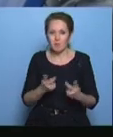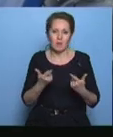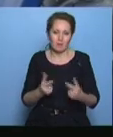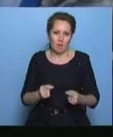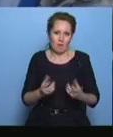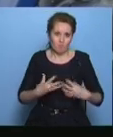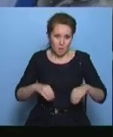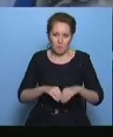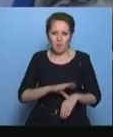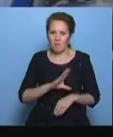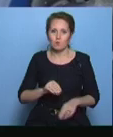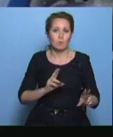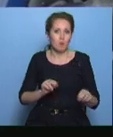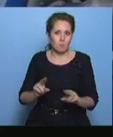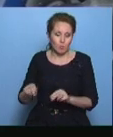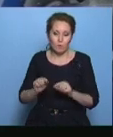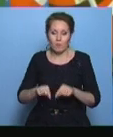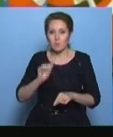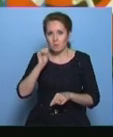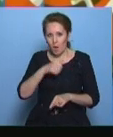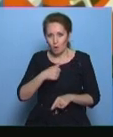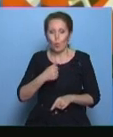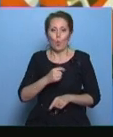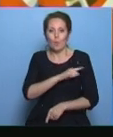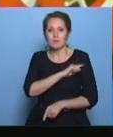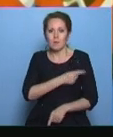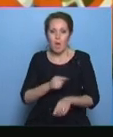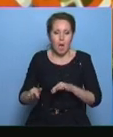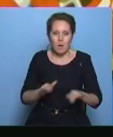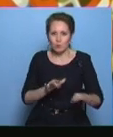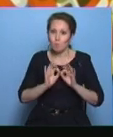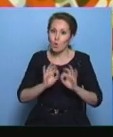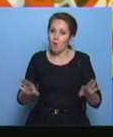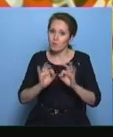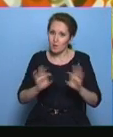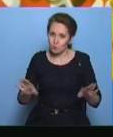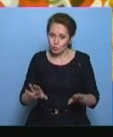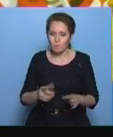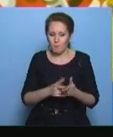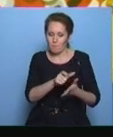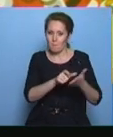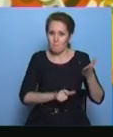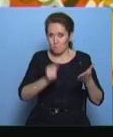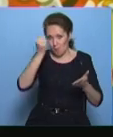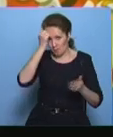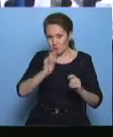году акцию решили усилить еще и профилактической составляющей. Вот такие памятки раздают и детям, и